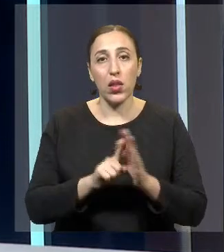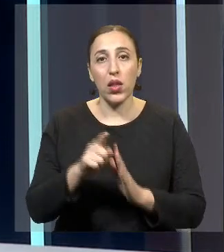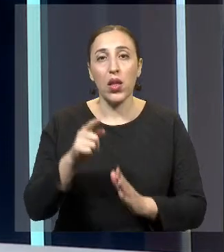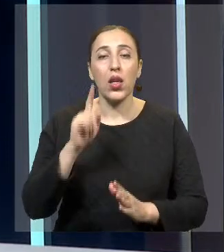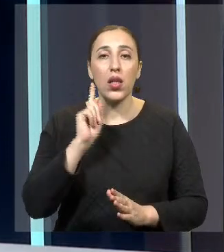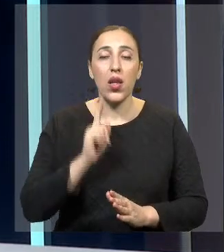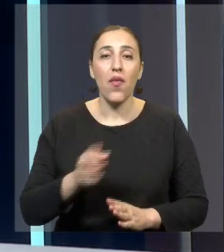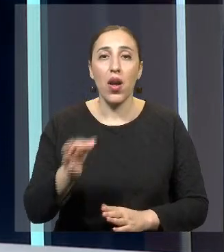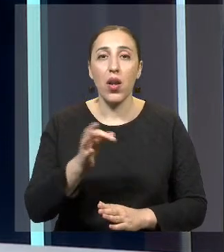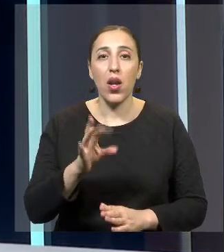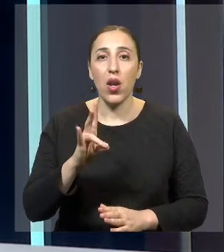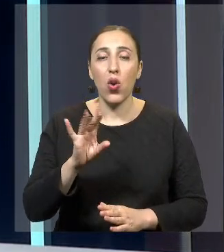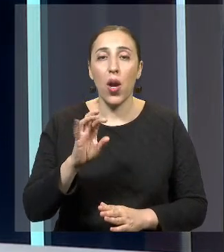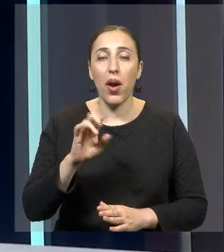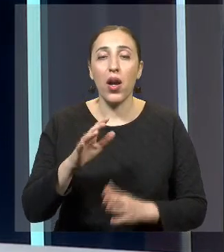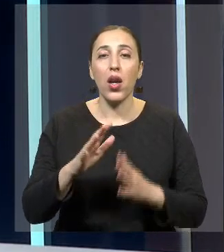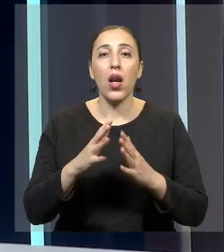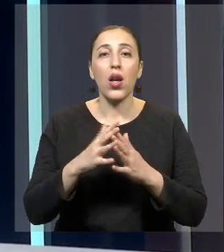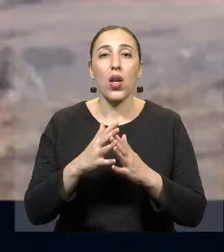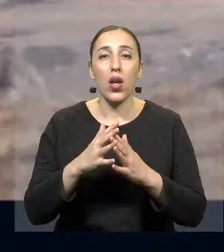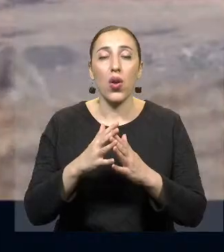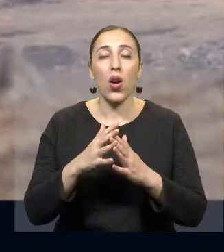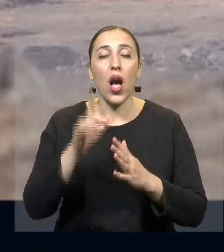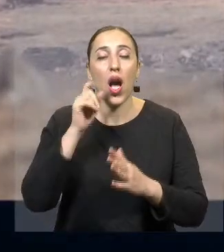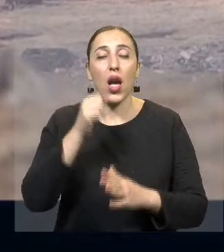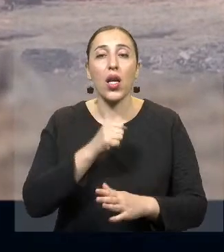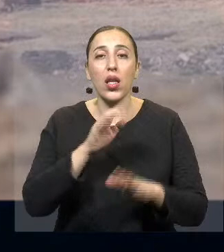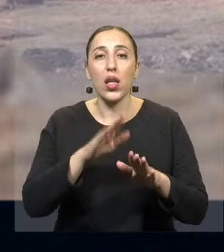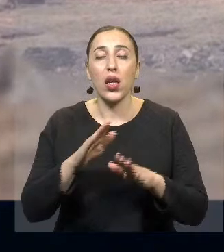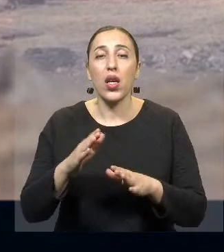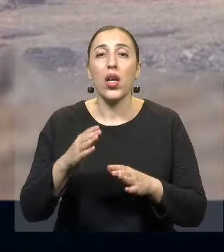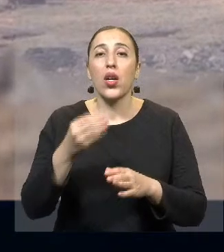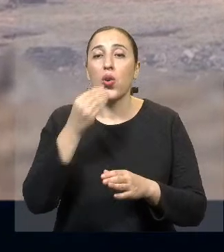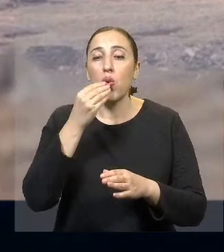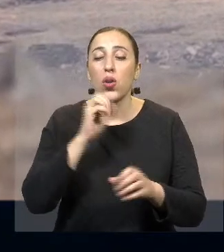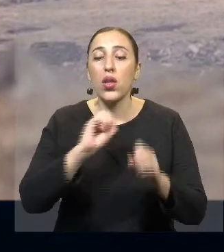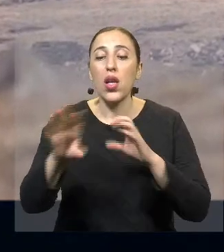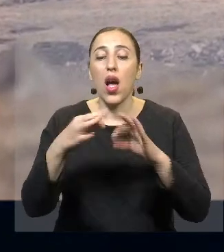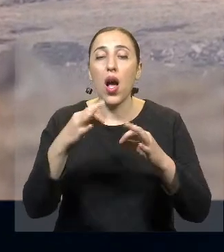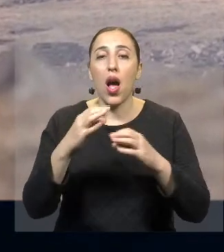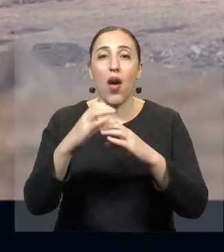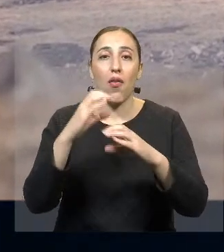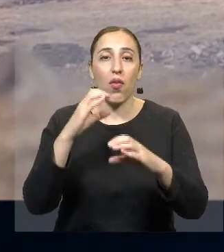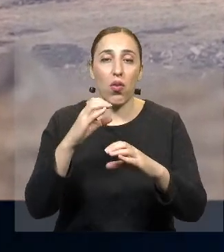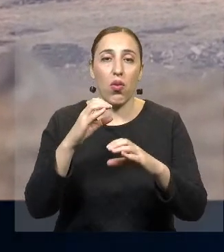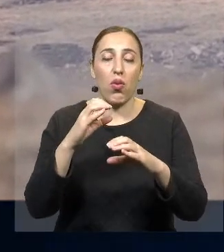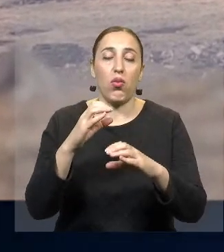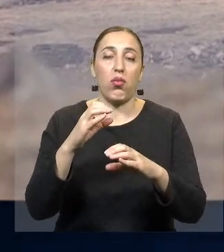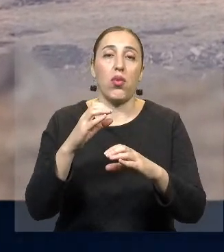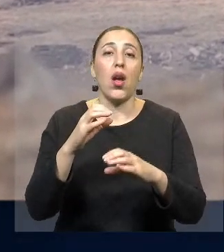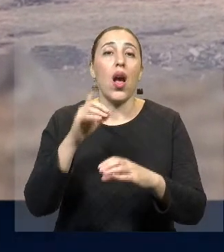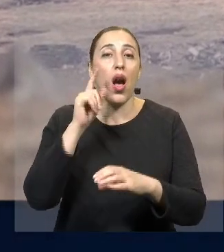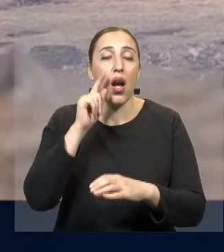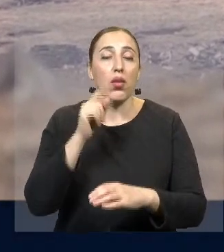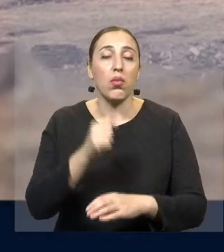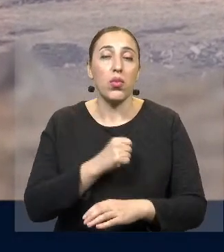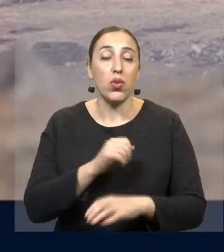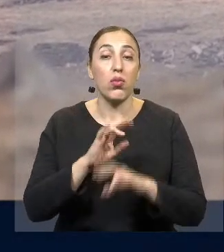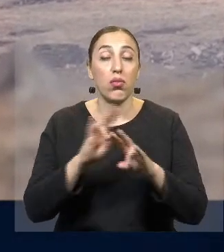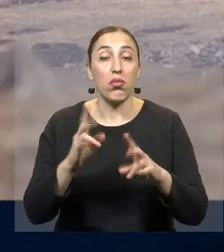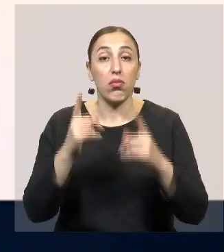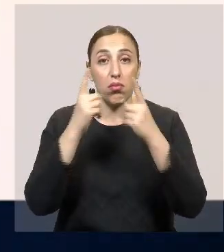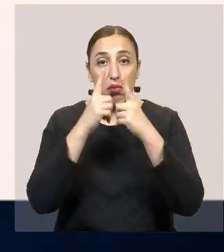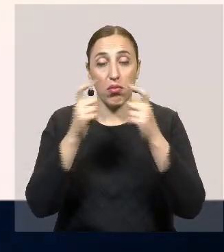գեղարկունիքի մարզի նորաբակի հայկական դիրկերի անձնակազմի համար սնունց մատակարող մեկենայի ուղությամբ. Հայաստանի պաշպանության Նախարությունը